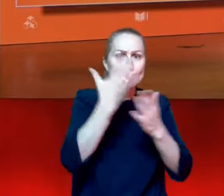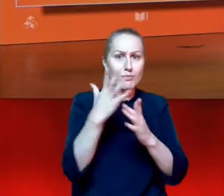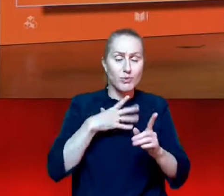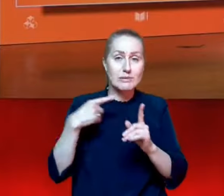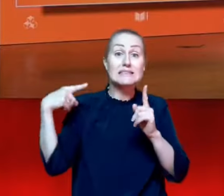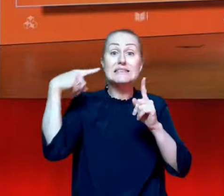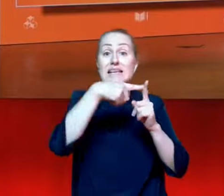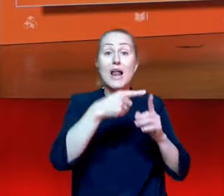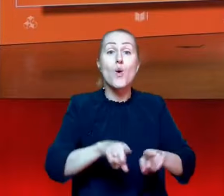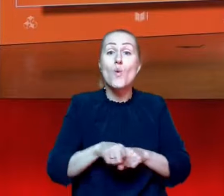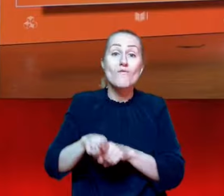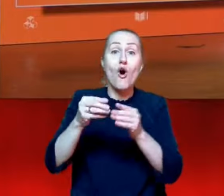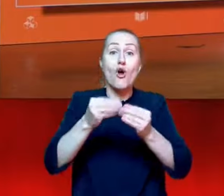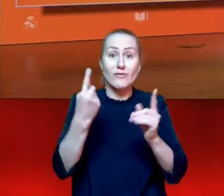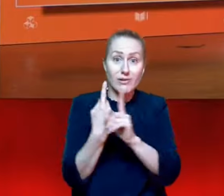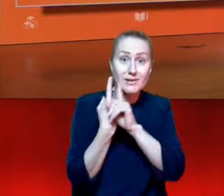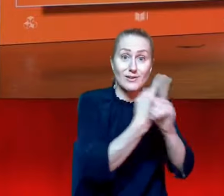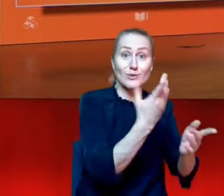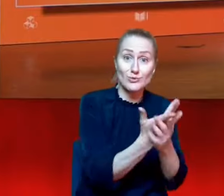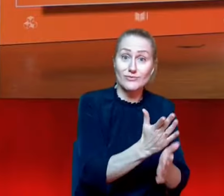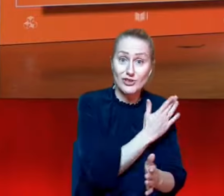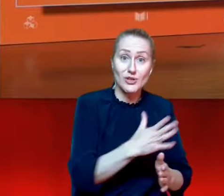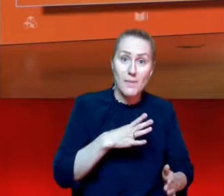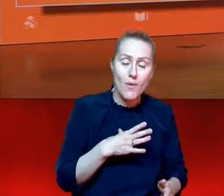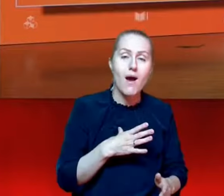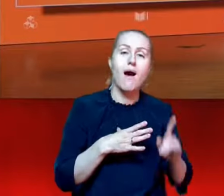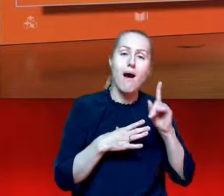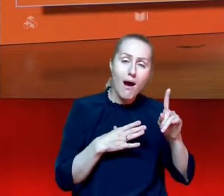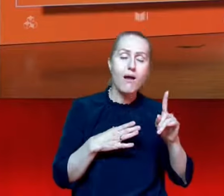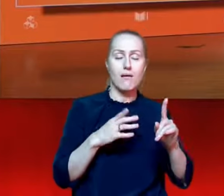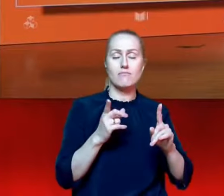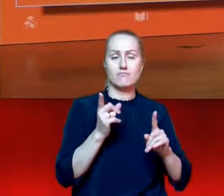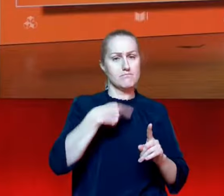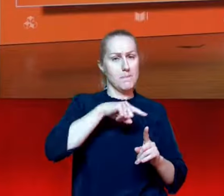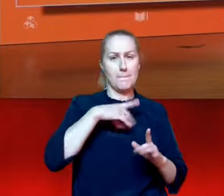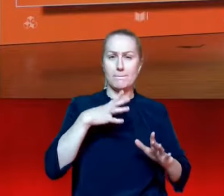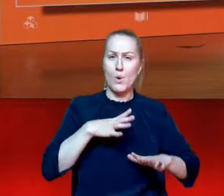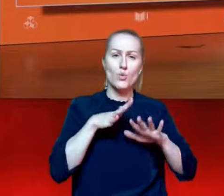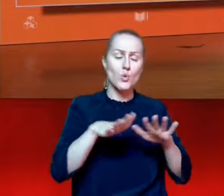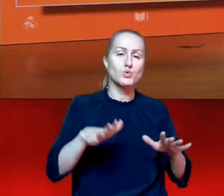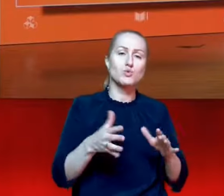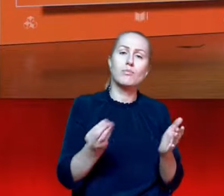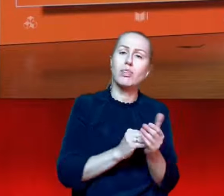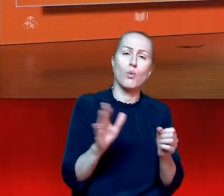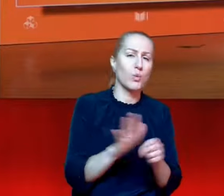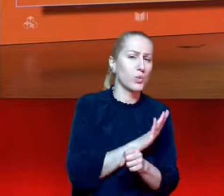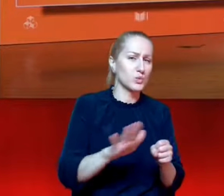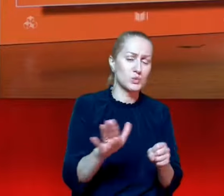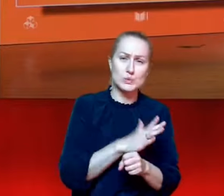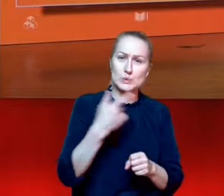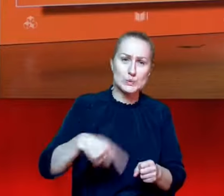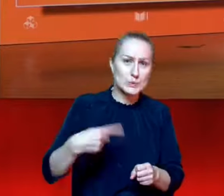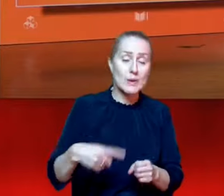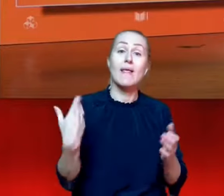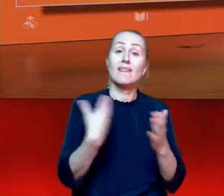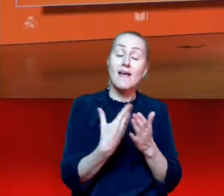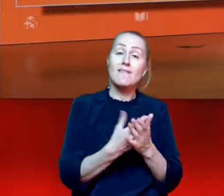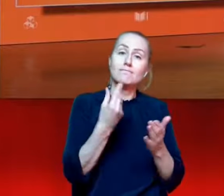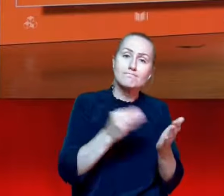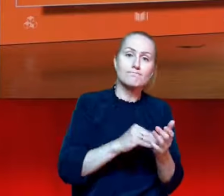celami zrównoważonego rozwoju. Natomiast mieliśmy duże zaległości w odbudowie tego, co już istniało